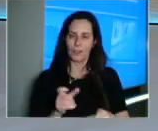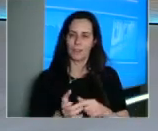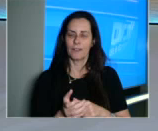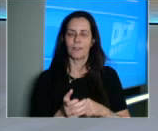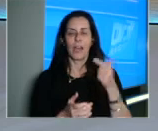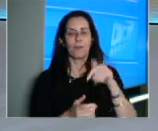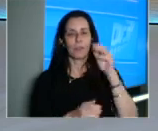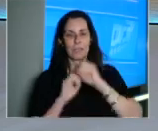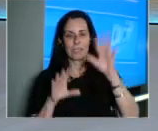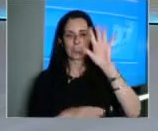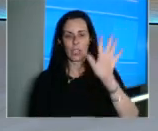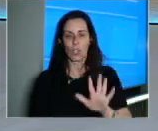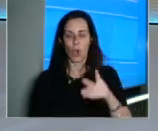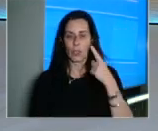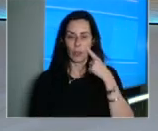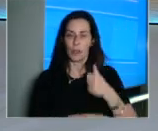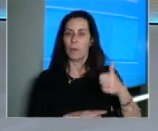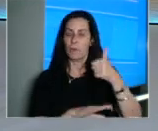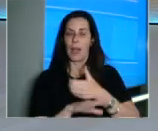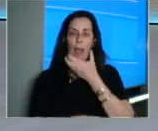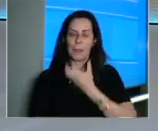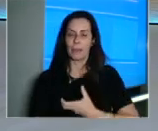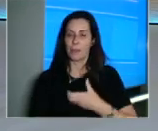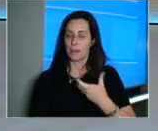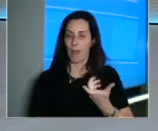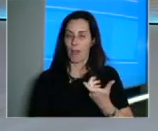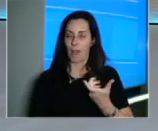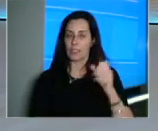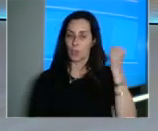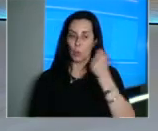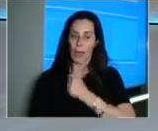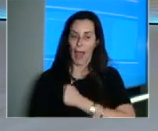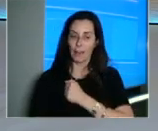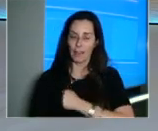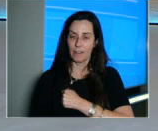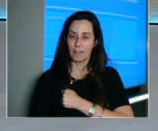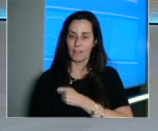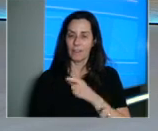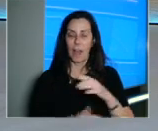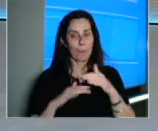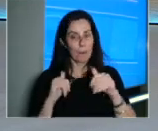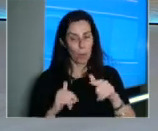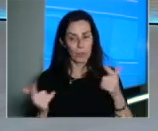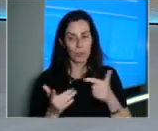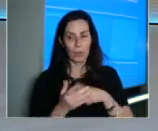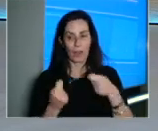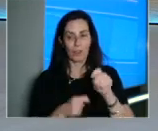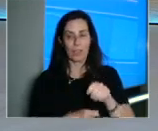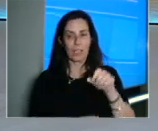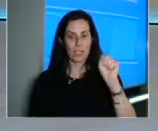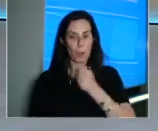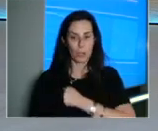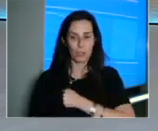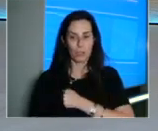סרוגים, העלתה עם סרטון. בוא נראה מנהיגי ורבני הציונות הדתית חוגגים את המימונה, ושם היה רמז שאולי חבר הכנסת